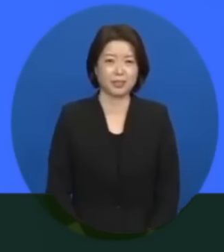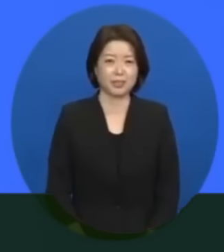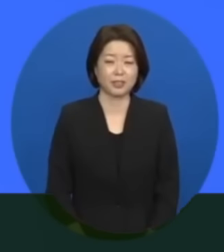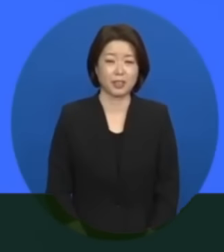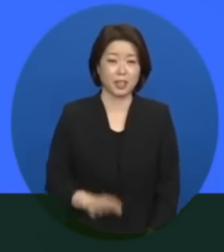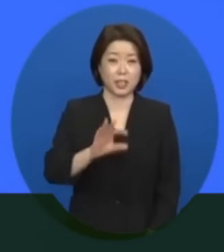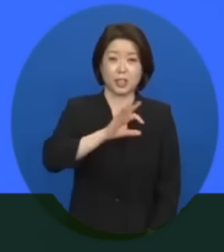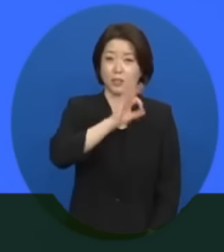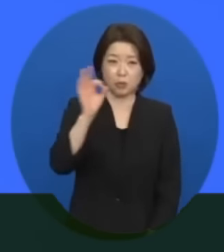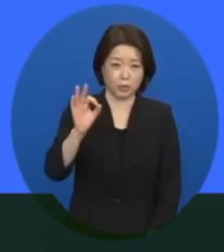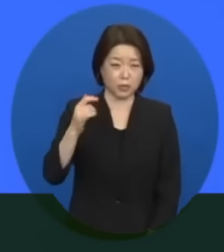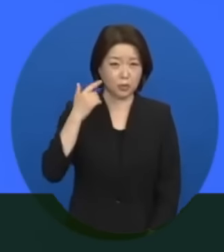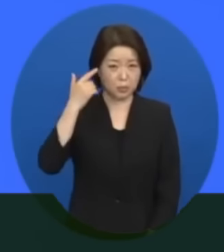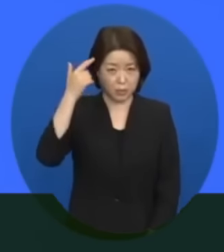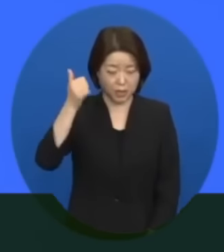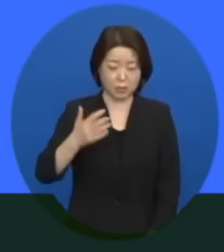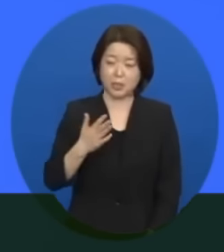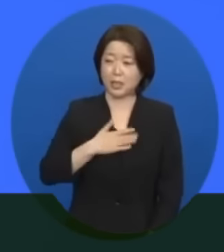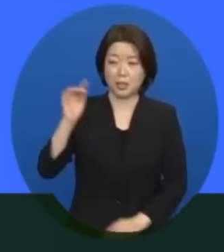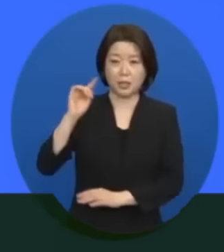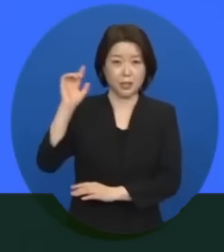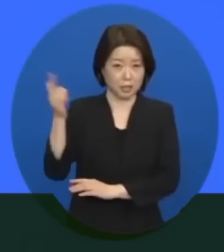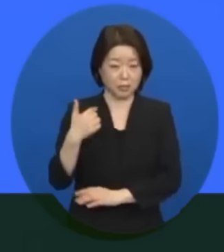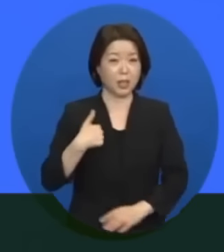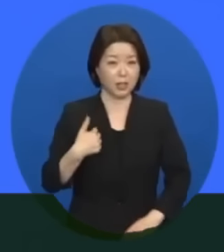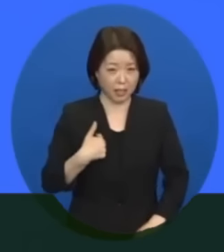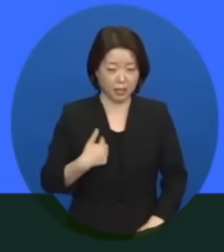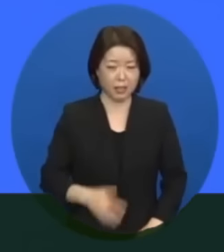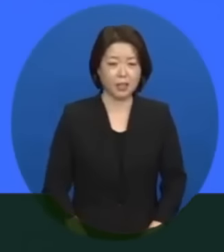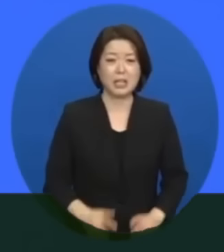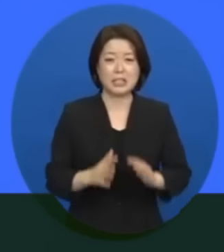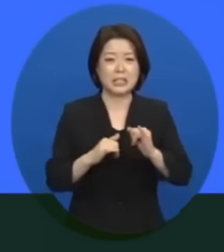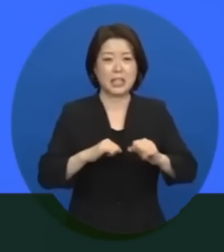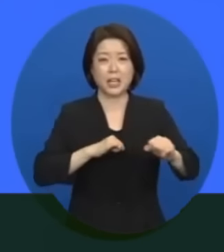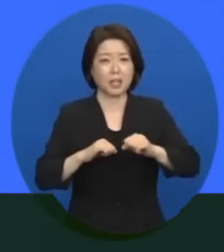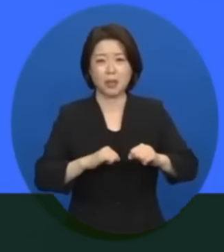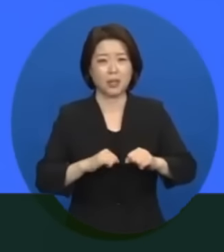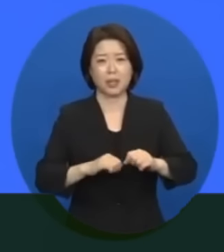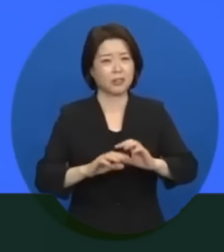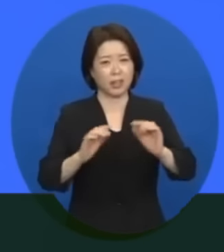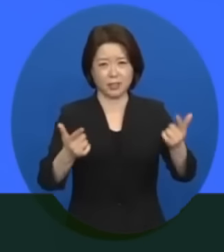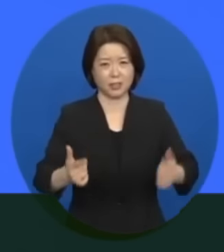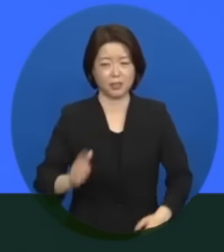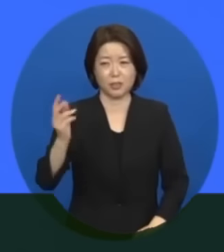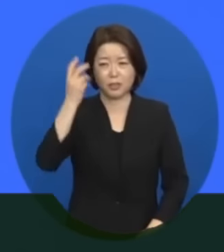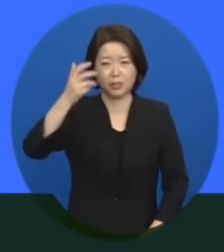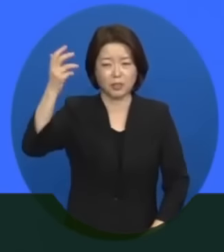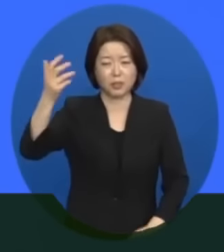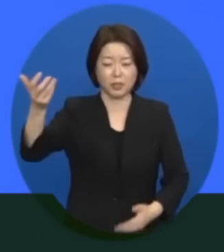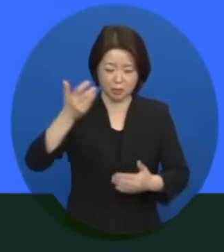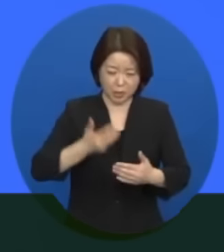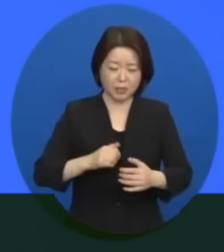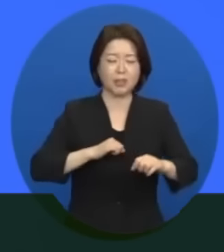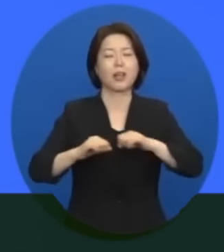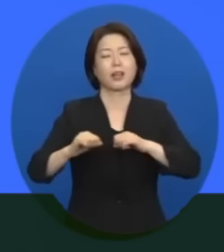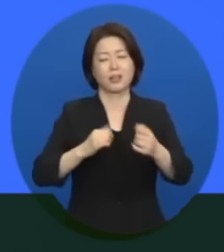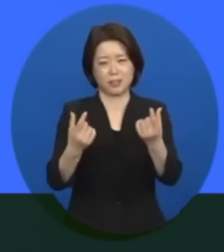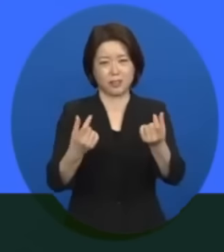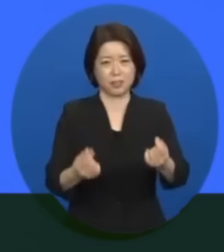유기성 목사님이나 저나 말씀 사역자 누구든지 사람이 하는게 아닙니다 성령님이 하시 겁니다